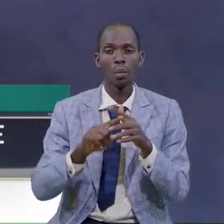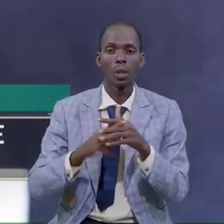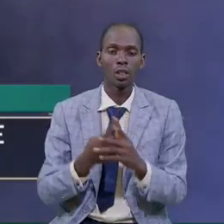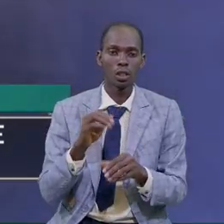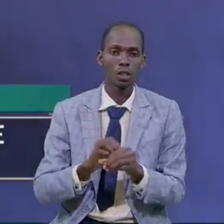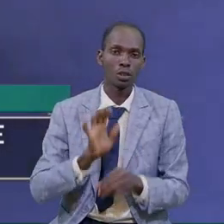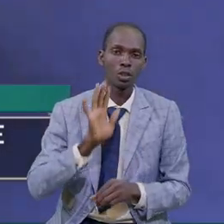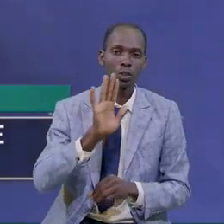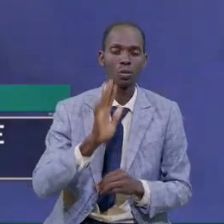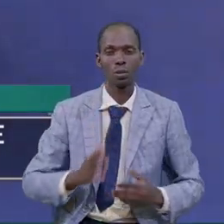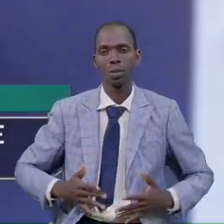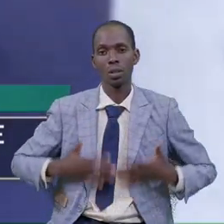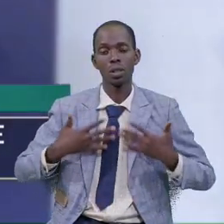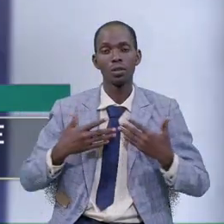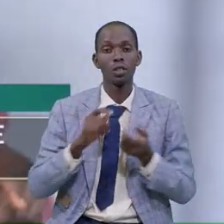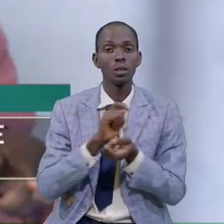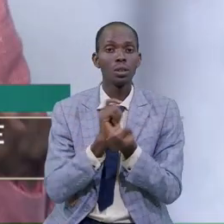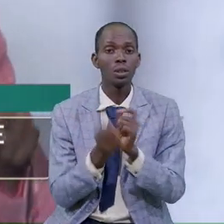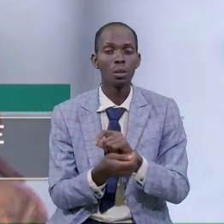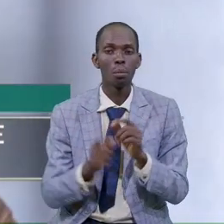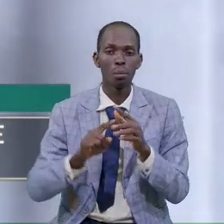vie. Le changement commence